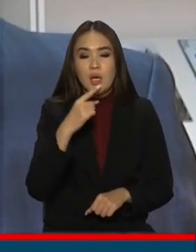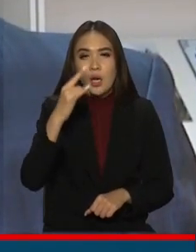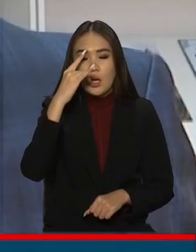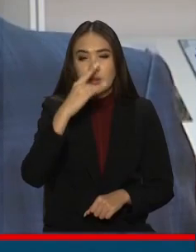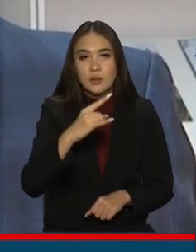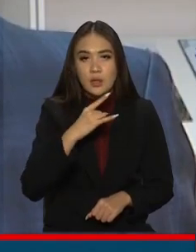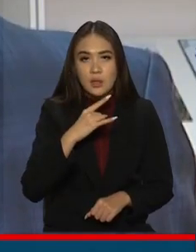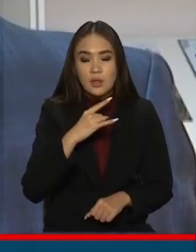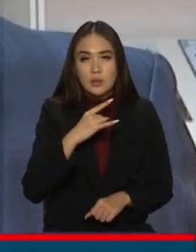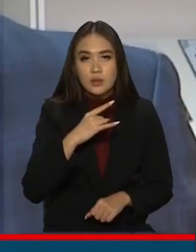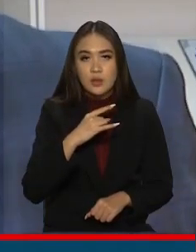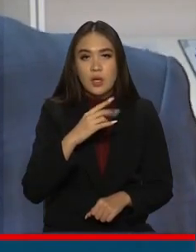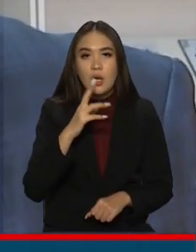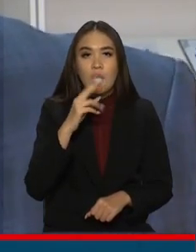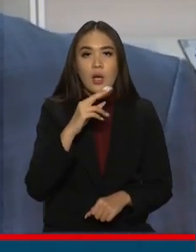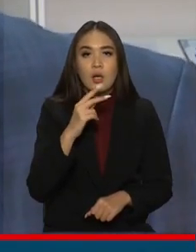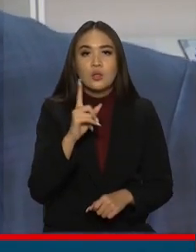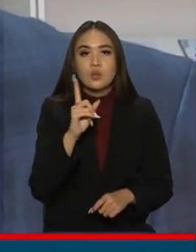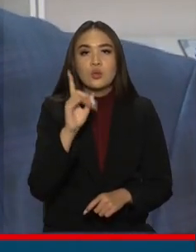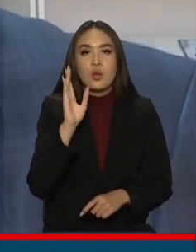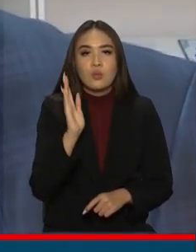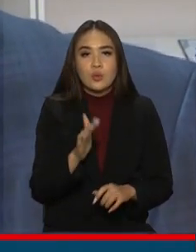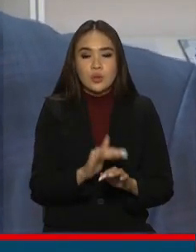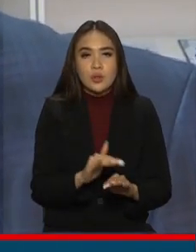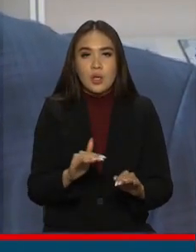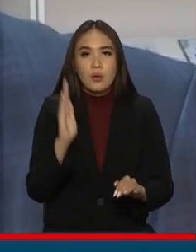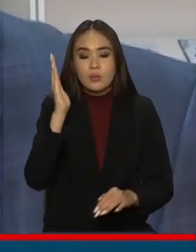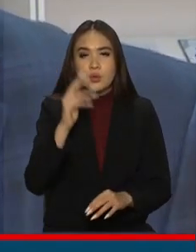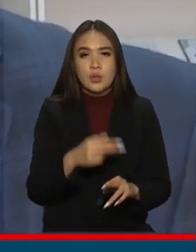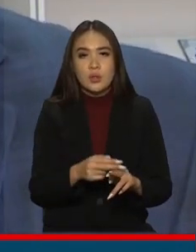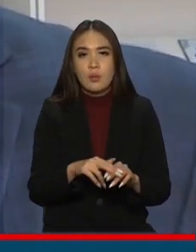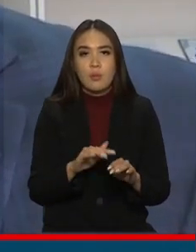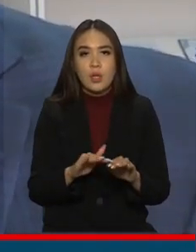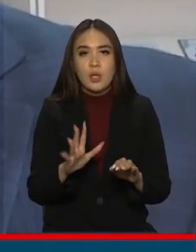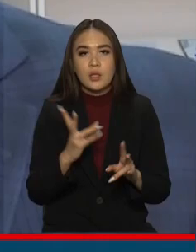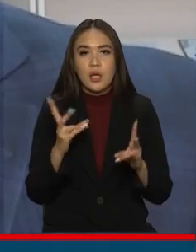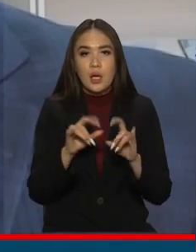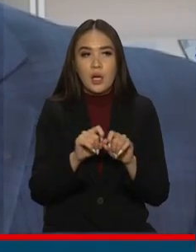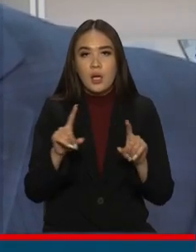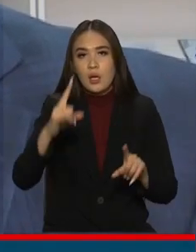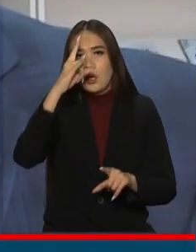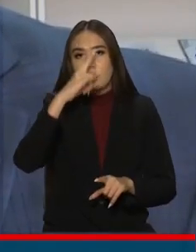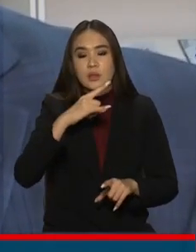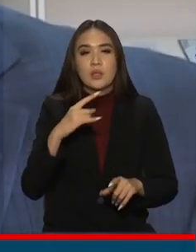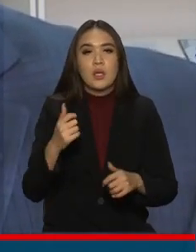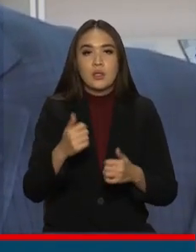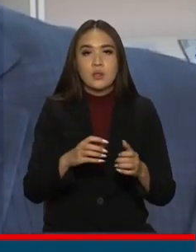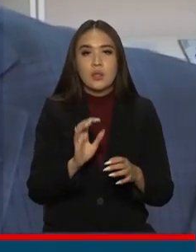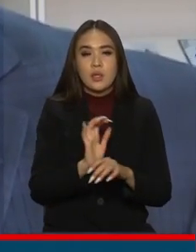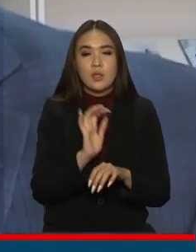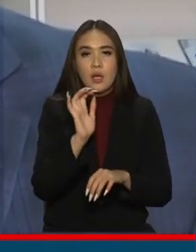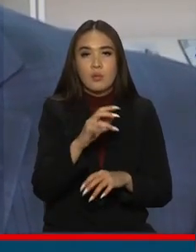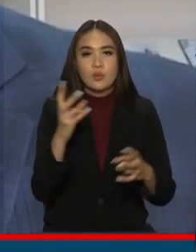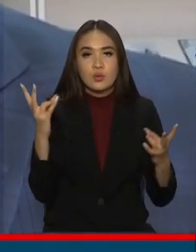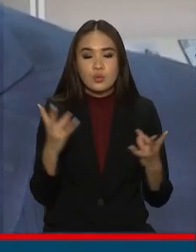Қазақтардың балалары не болады? Осы төңіректе ойлану керек. Солардың балаларын қазақ мектебіне беруге жанталасатындай үлкен